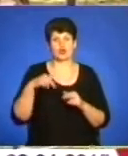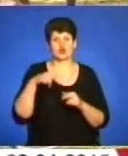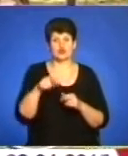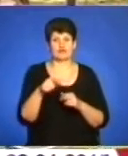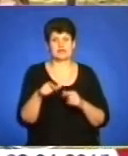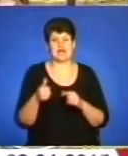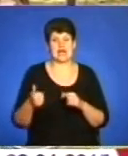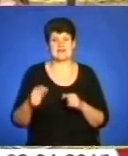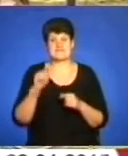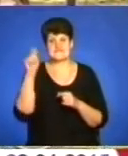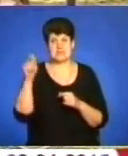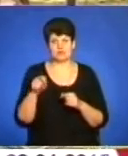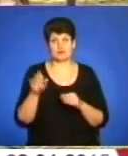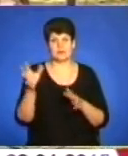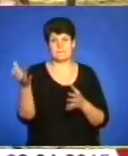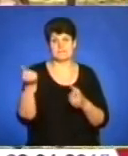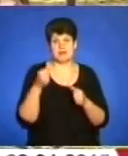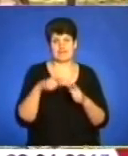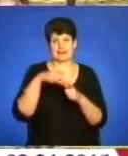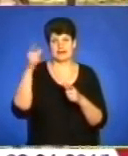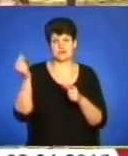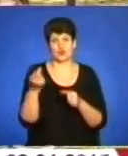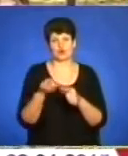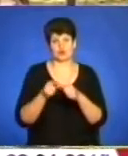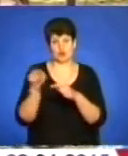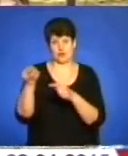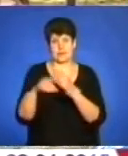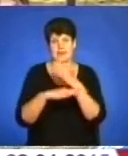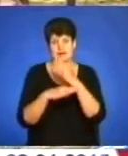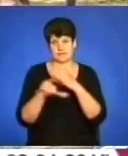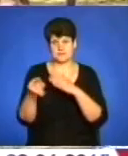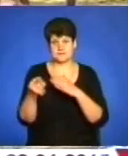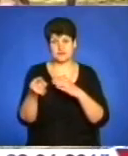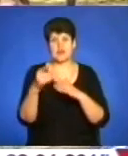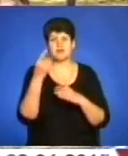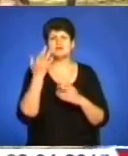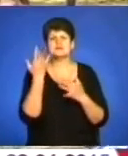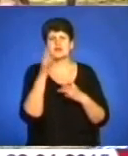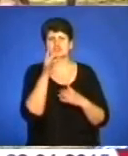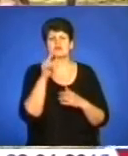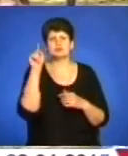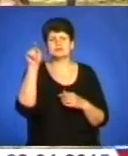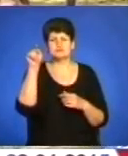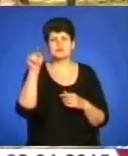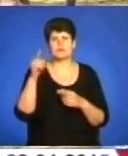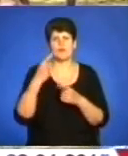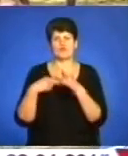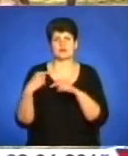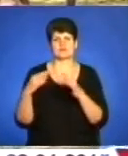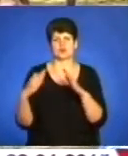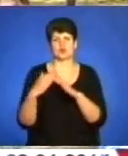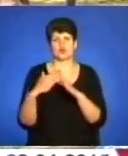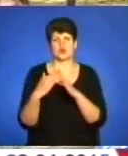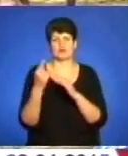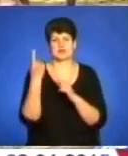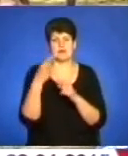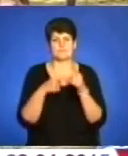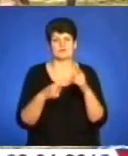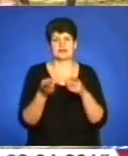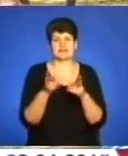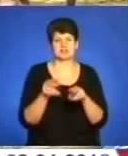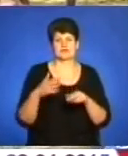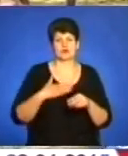відривав кусок листка саме цього дерева. І скільки б він часу не був там на війні, після повернення з війни, одна половина залишалася в нього,